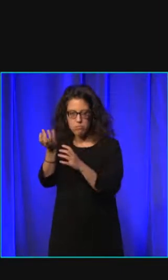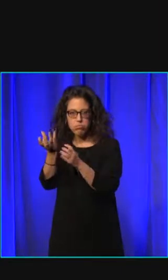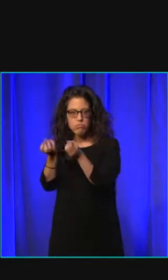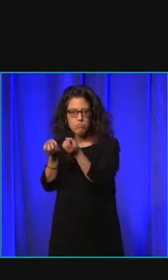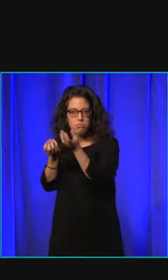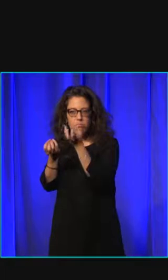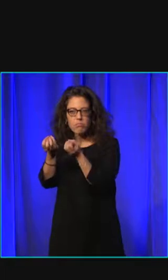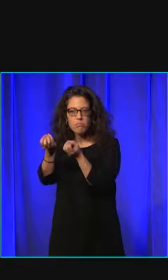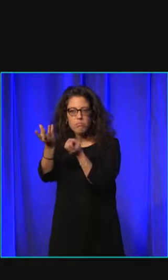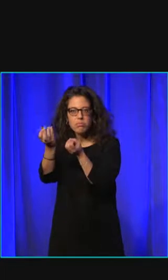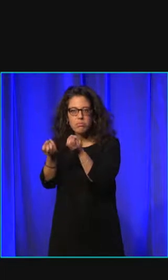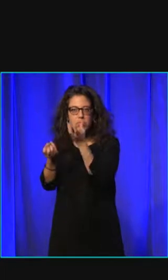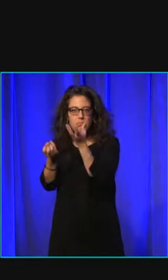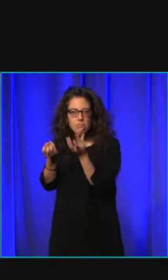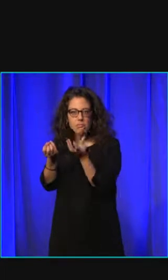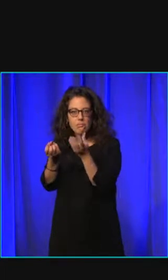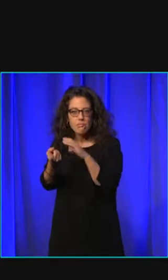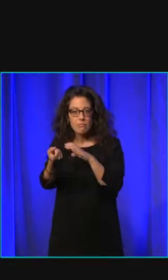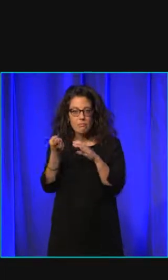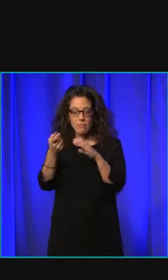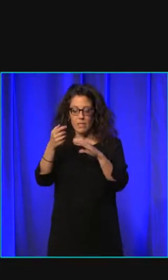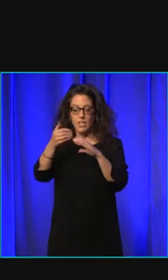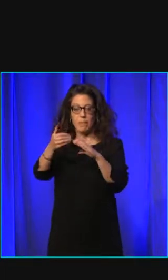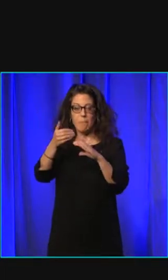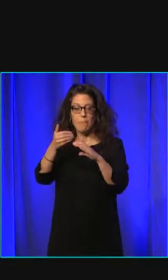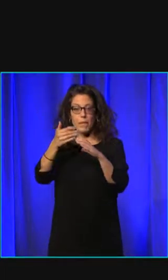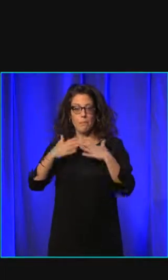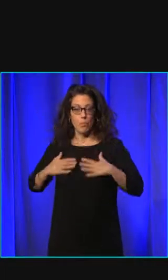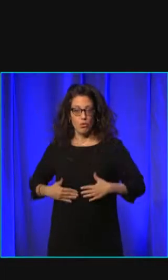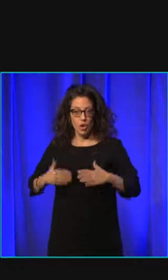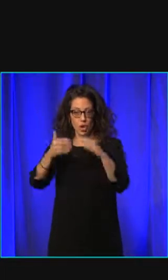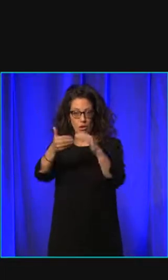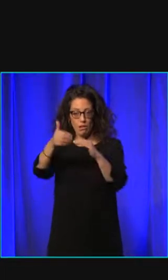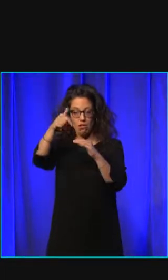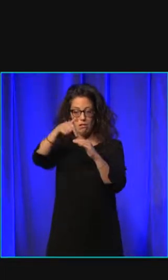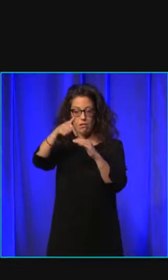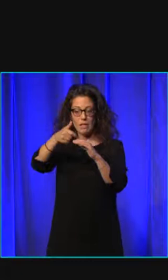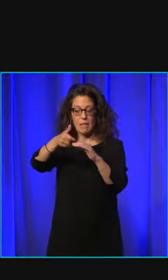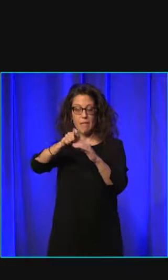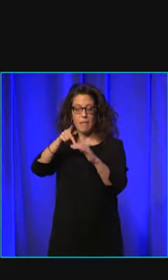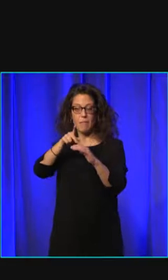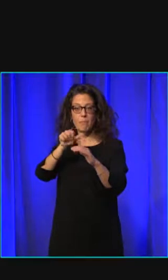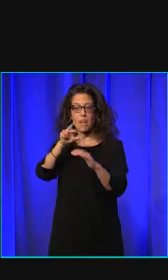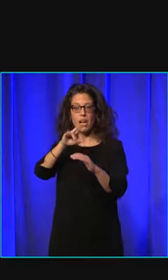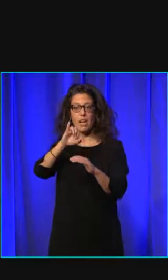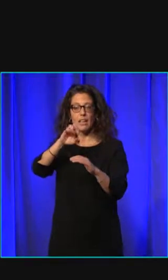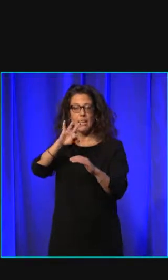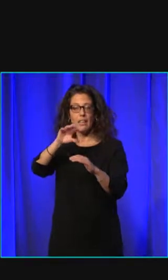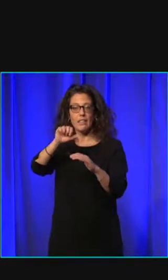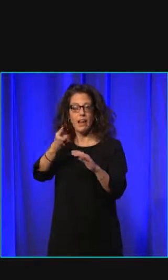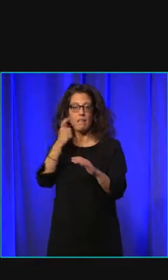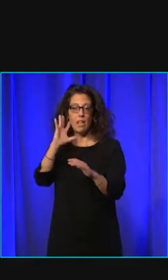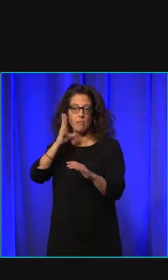des activations du cortex prémoteur, zone motrice, et du cortex pariétal, les zones